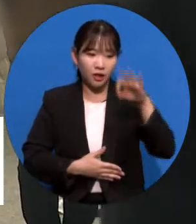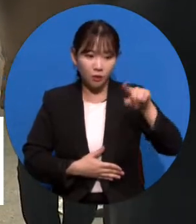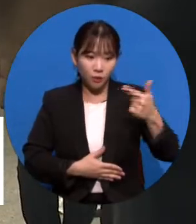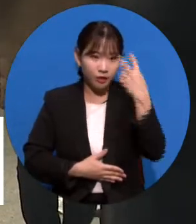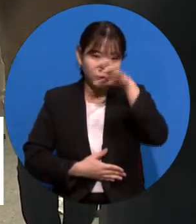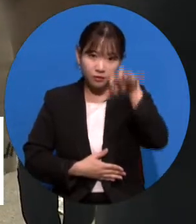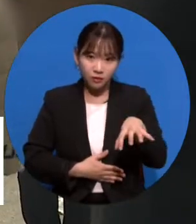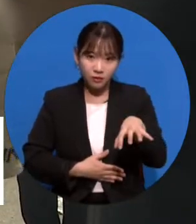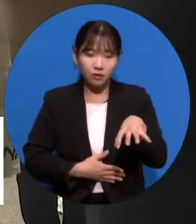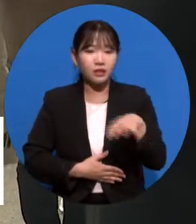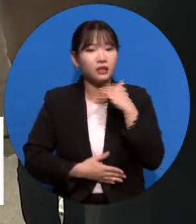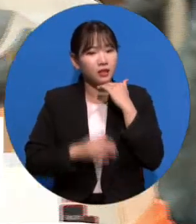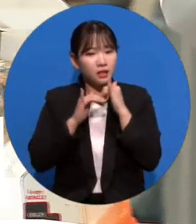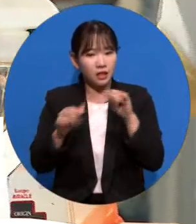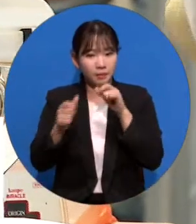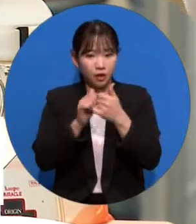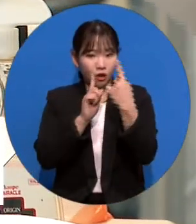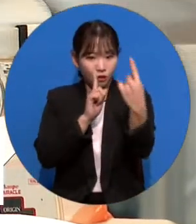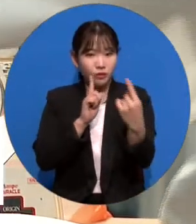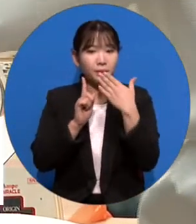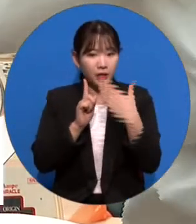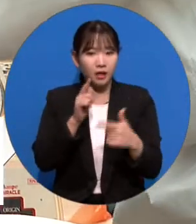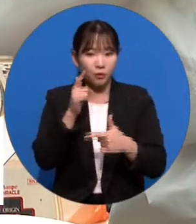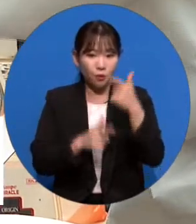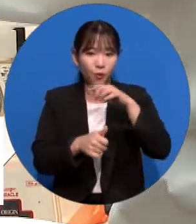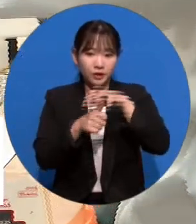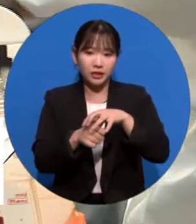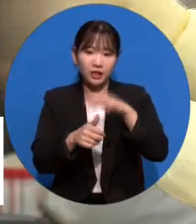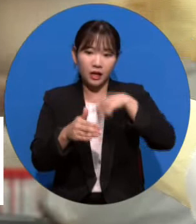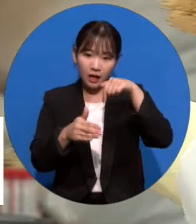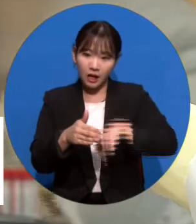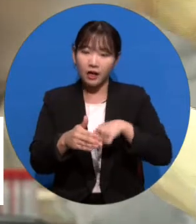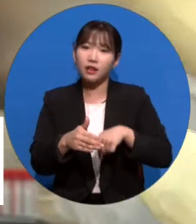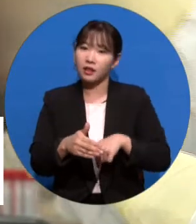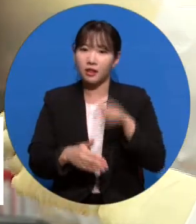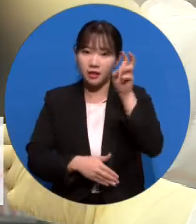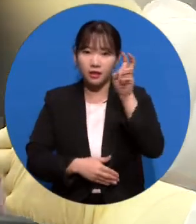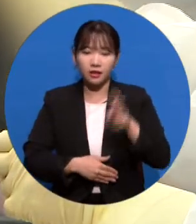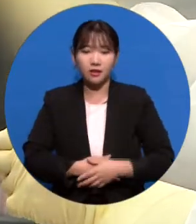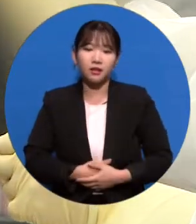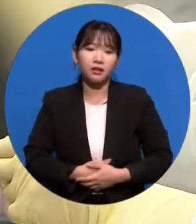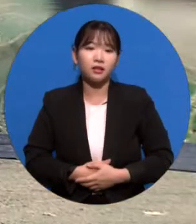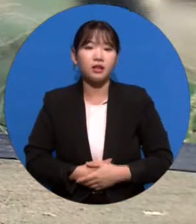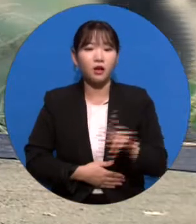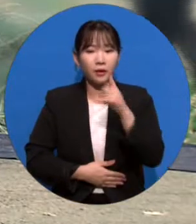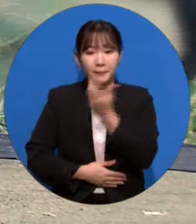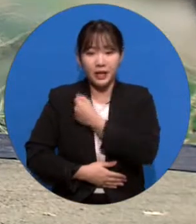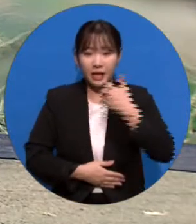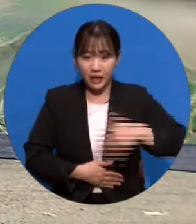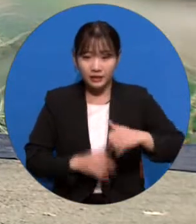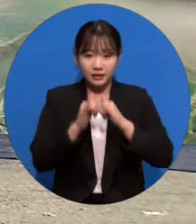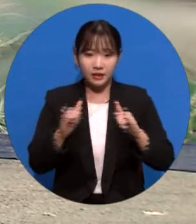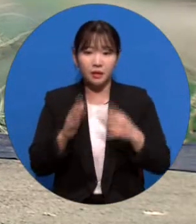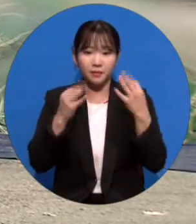장소는 대기자의 거리 두기가 가능한 목포 실내체육관이 유력합니다. 백신 미접종 계층이